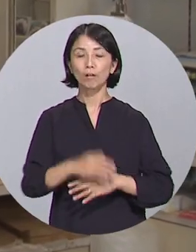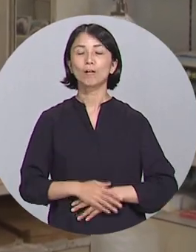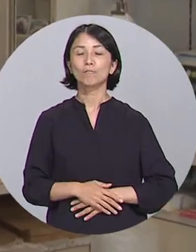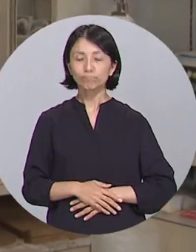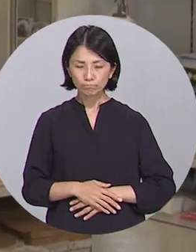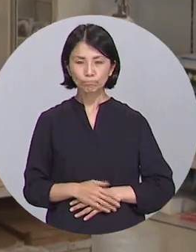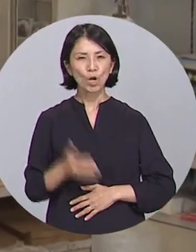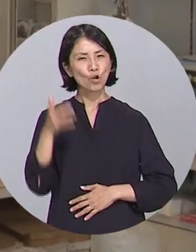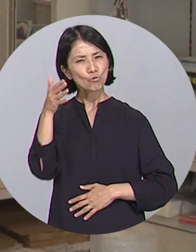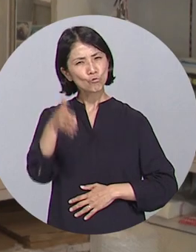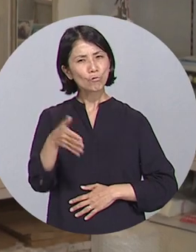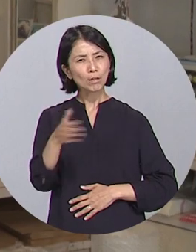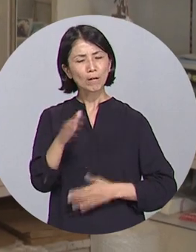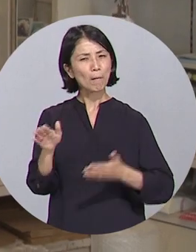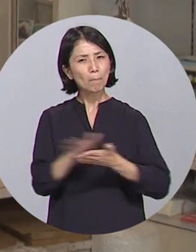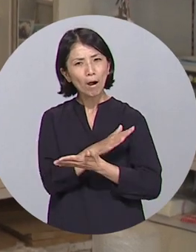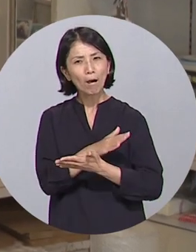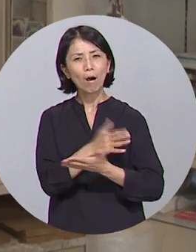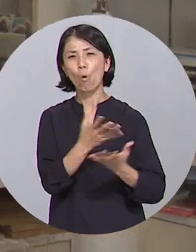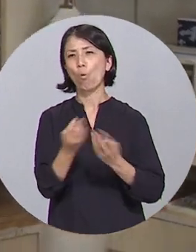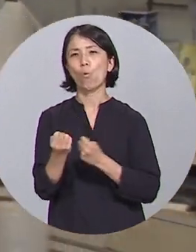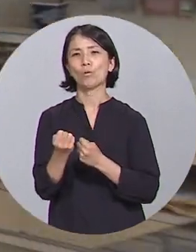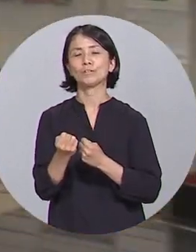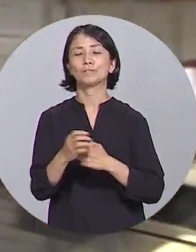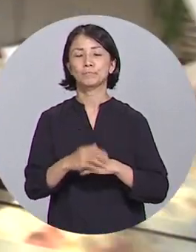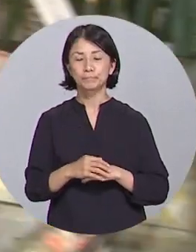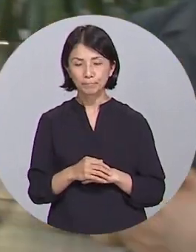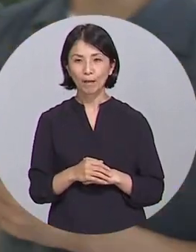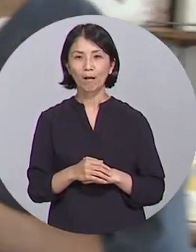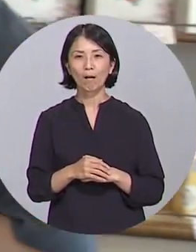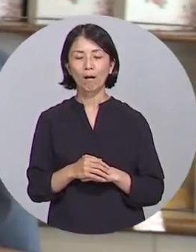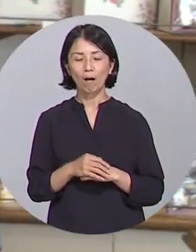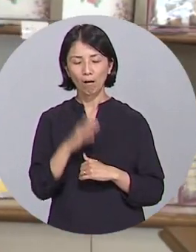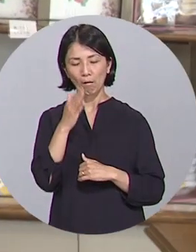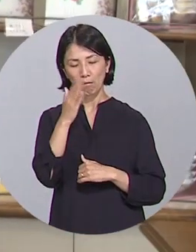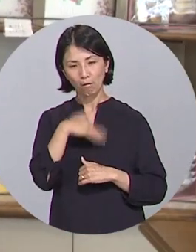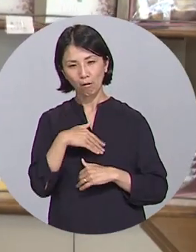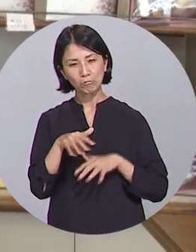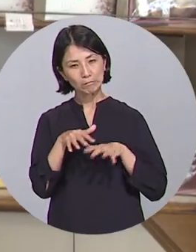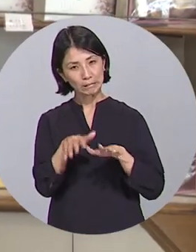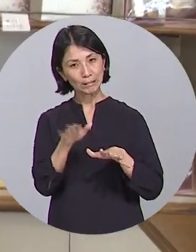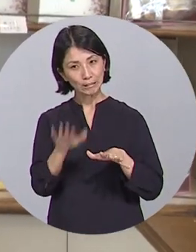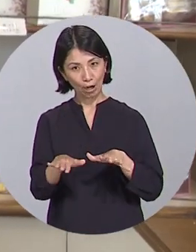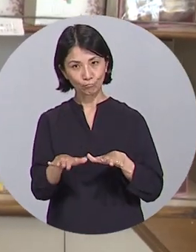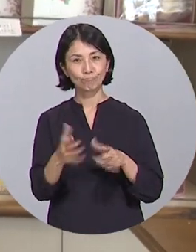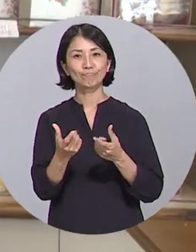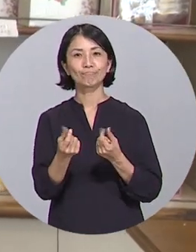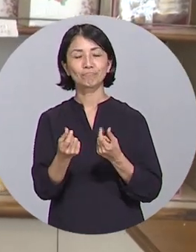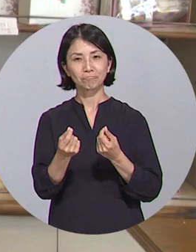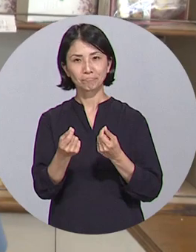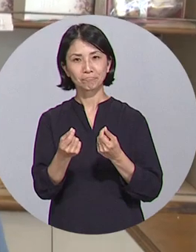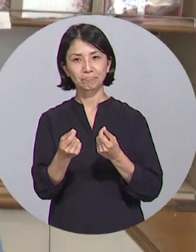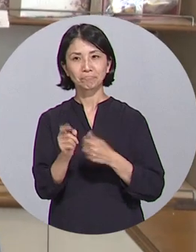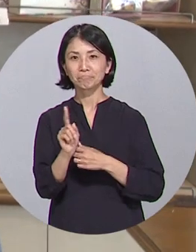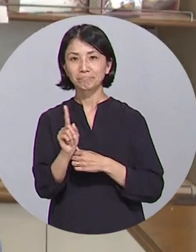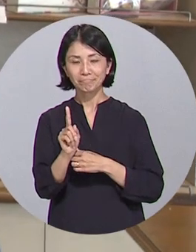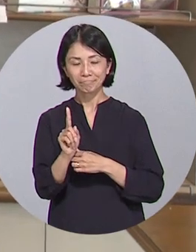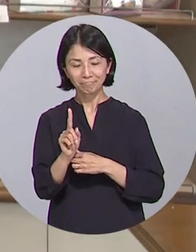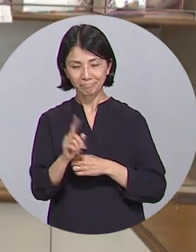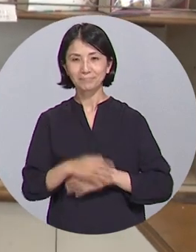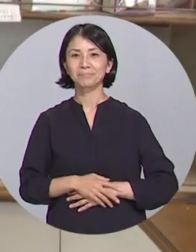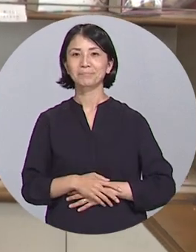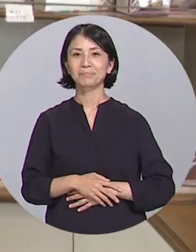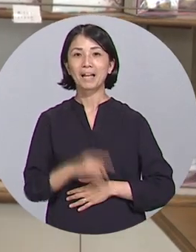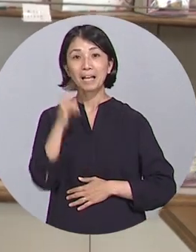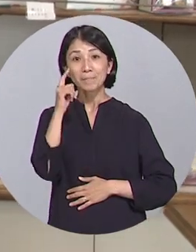ね、夕方にはなくなることが多いですね、う ん、なるほど。非常に人気の伊賀まんじゅうなんですが、どんなものなんでしょうか？ちょ